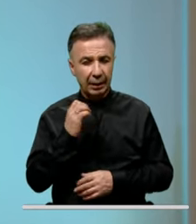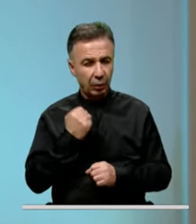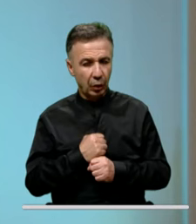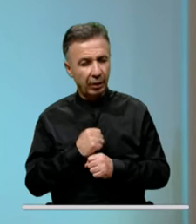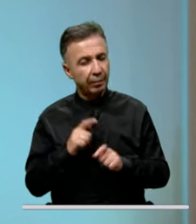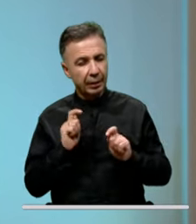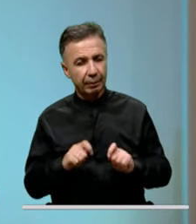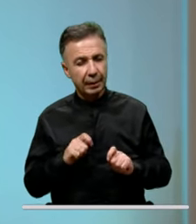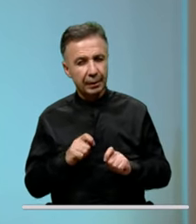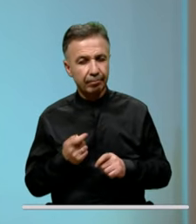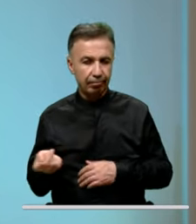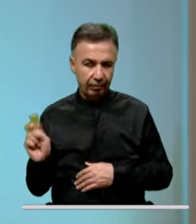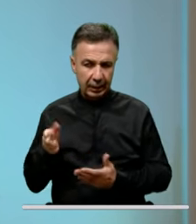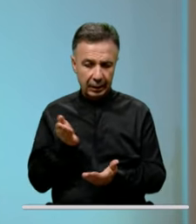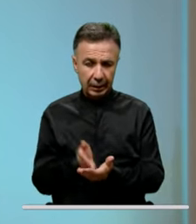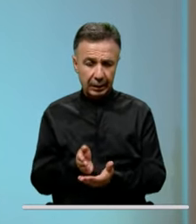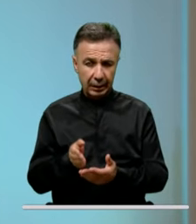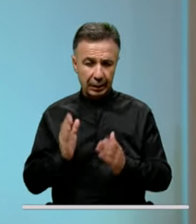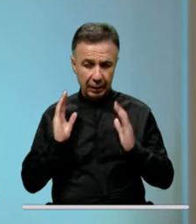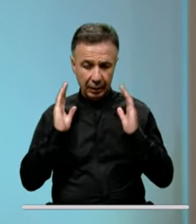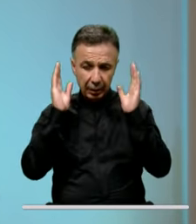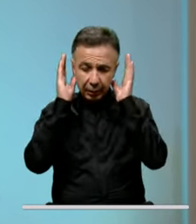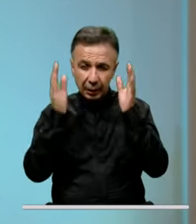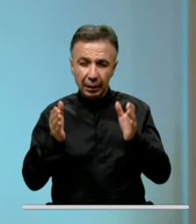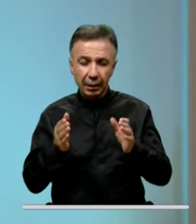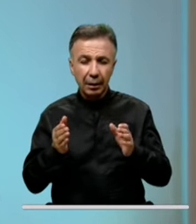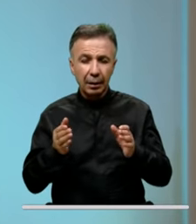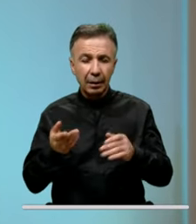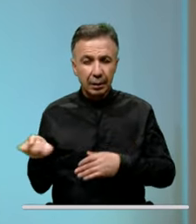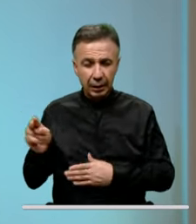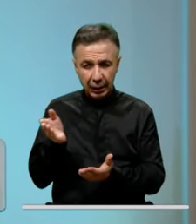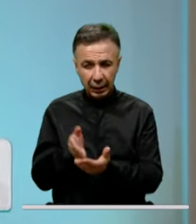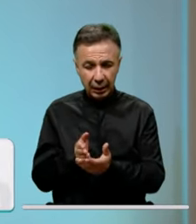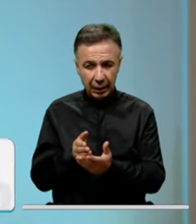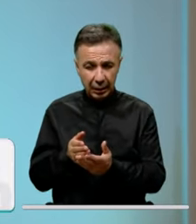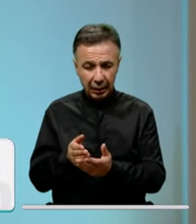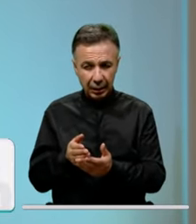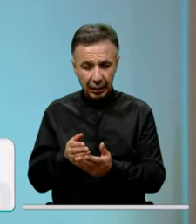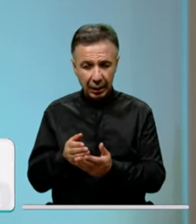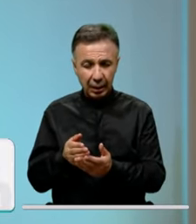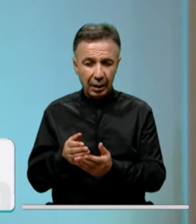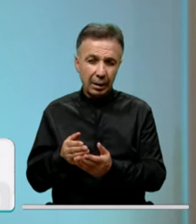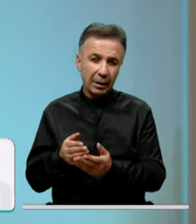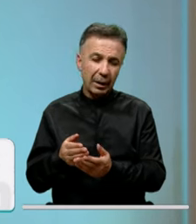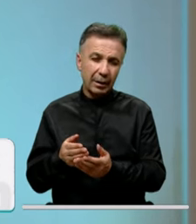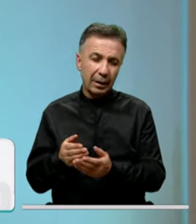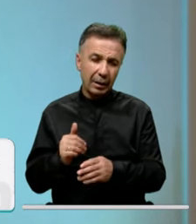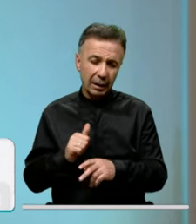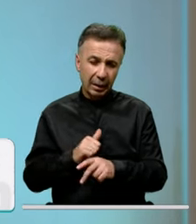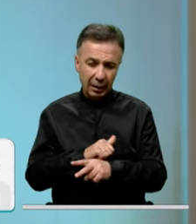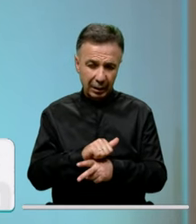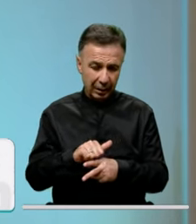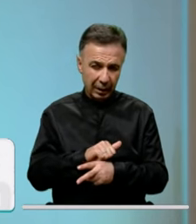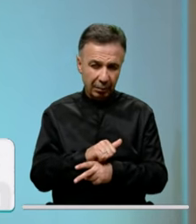vazifemizi yaparız. Dolayısıyla cenazenin hazırlanması, cenaze namazının kılınması,